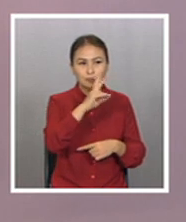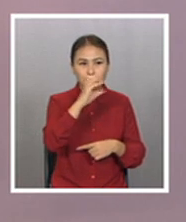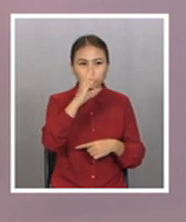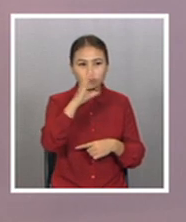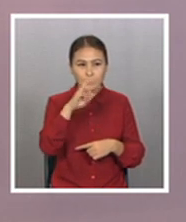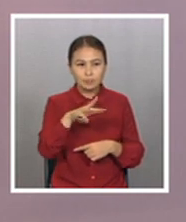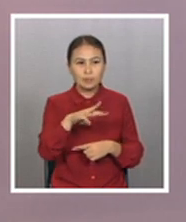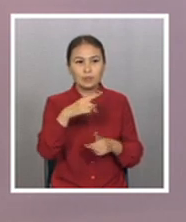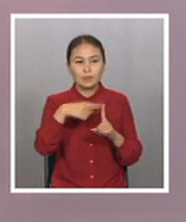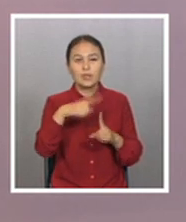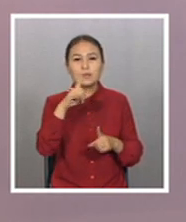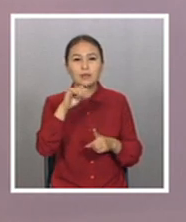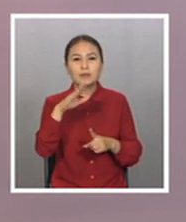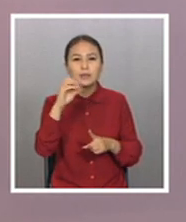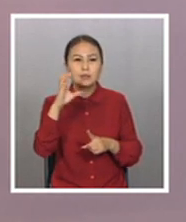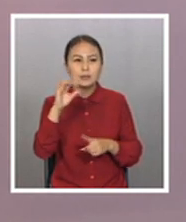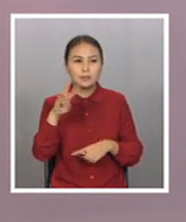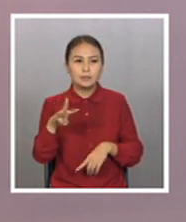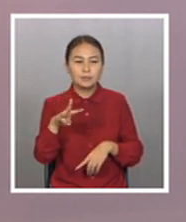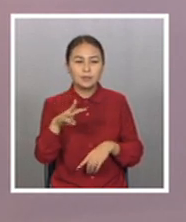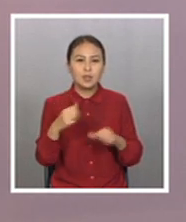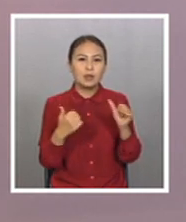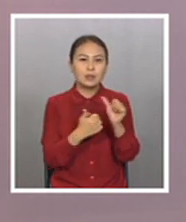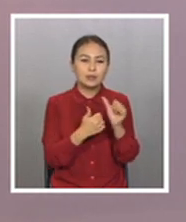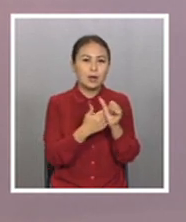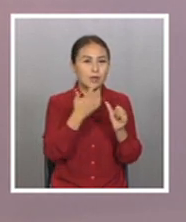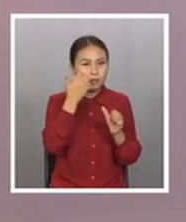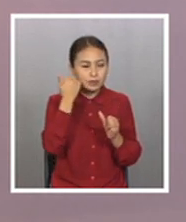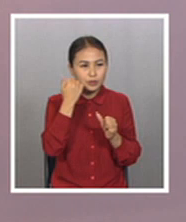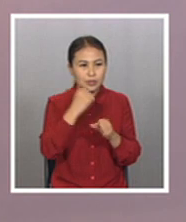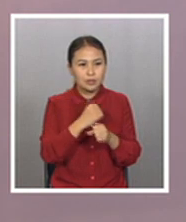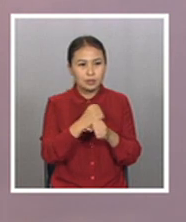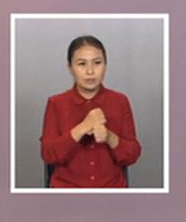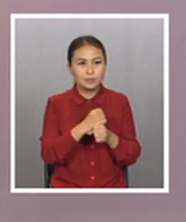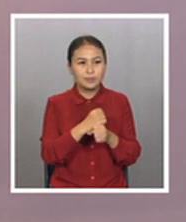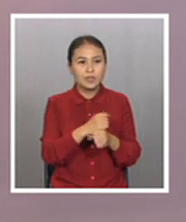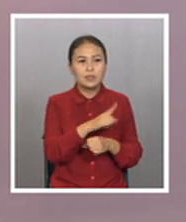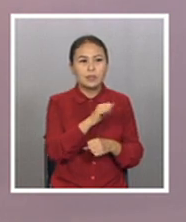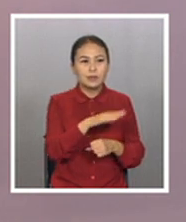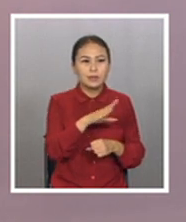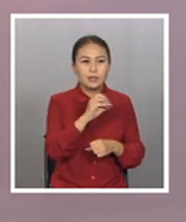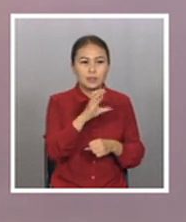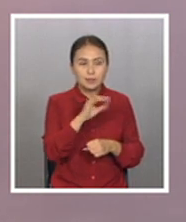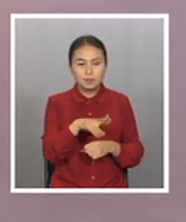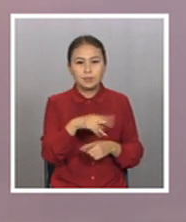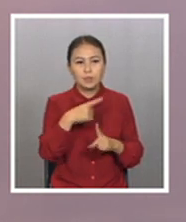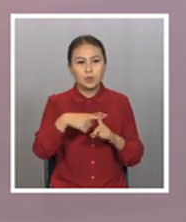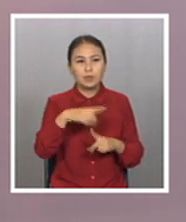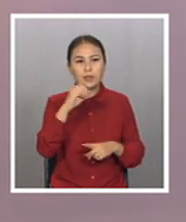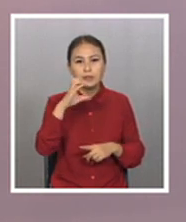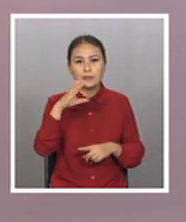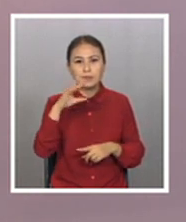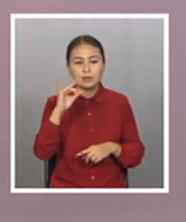есіммен зат есімнің тіркесу арқылы жасалады екен. Зат есіммен